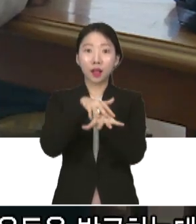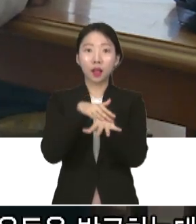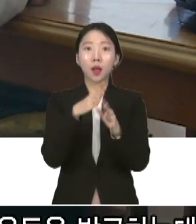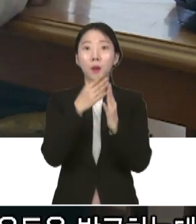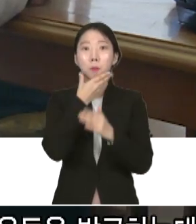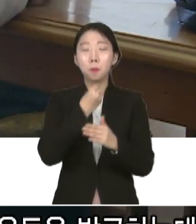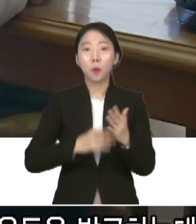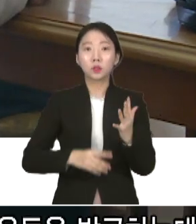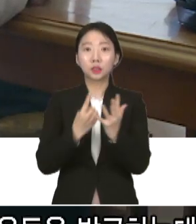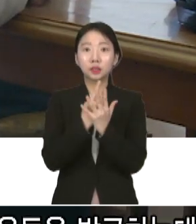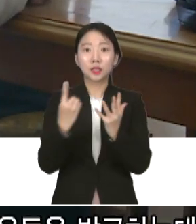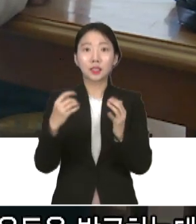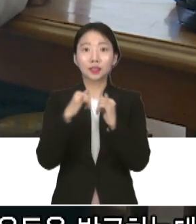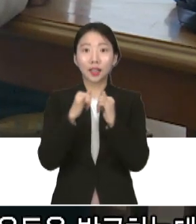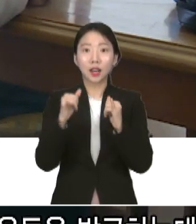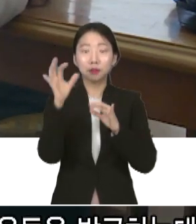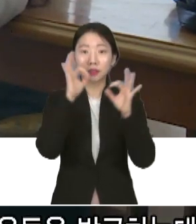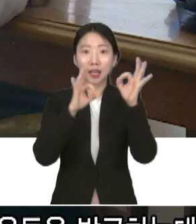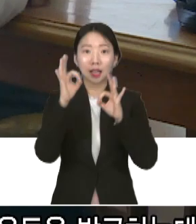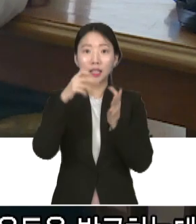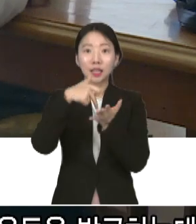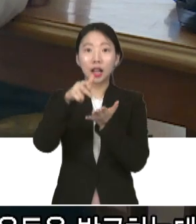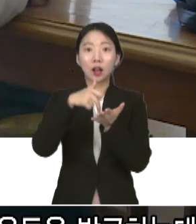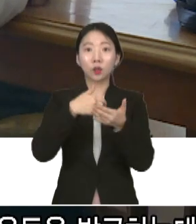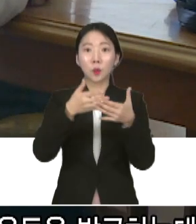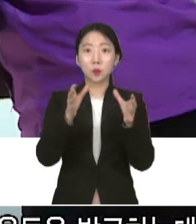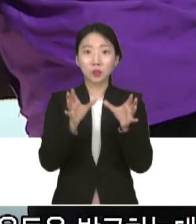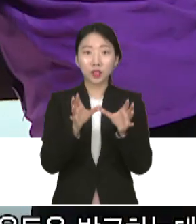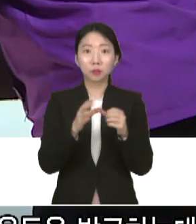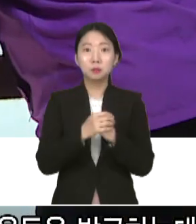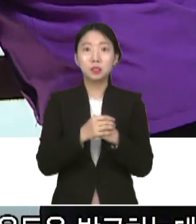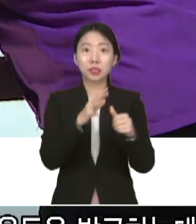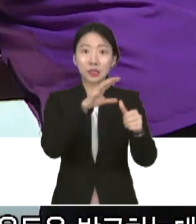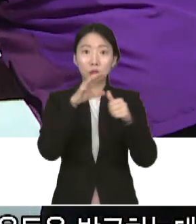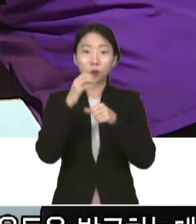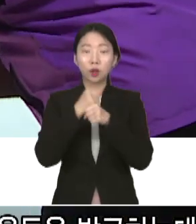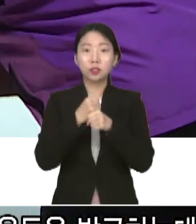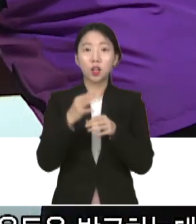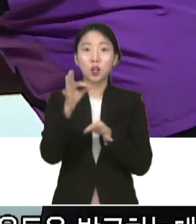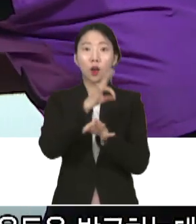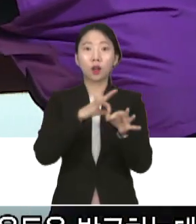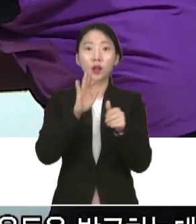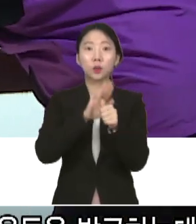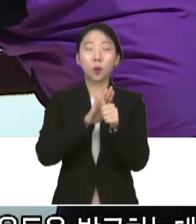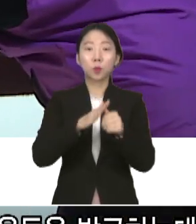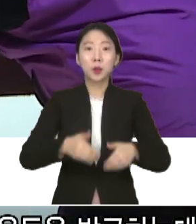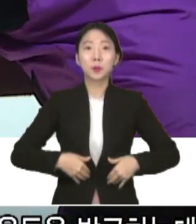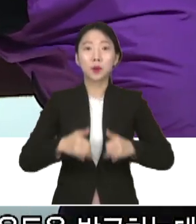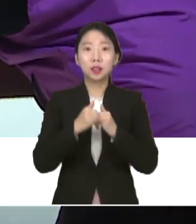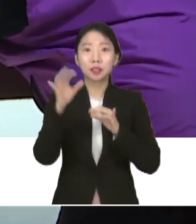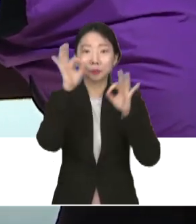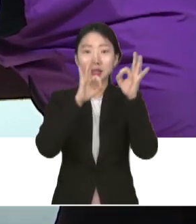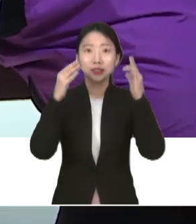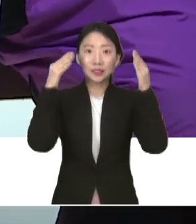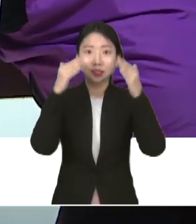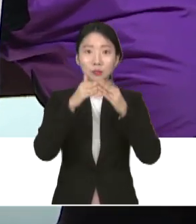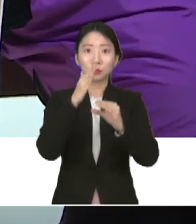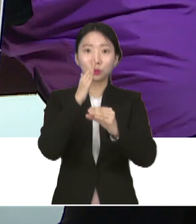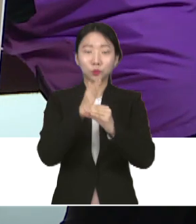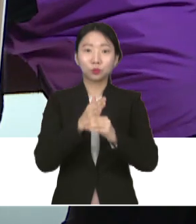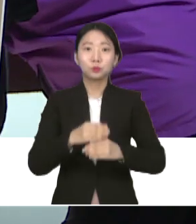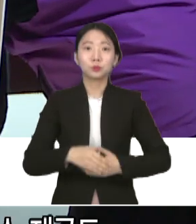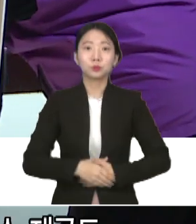복지사 각질의 이후 찾기 카카오톡 발굴 란을 통해 사회 경제적 도움이 필요한 이웃들을 발굴하는 데 집중하고